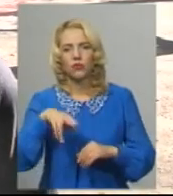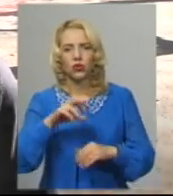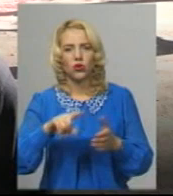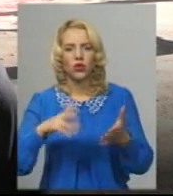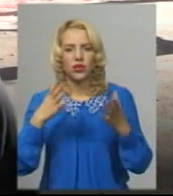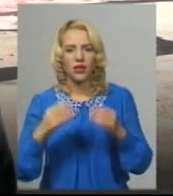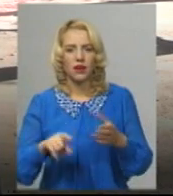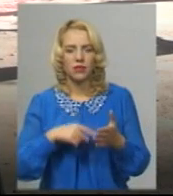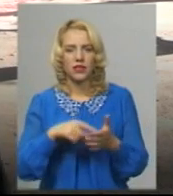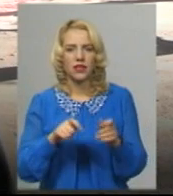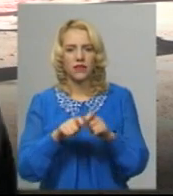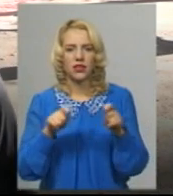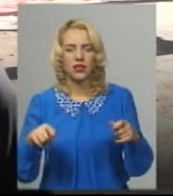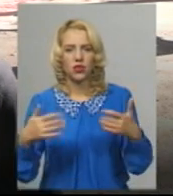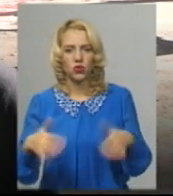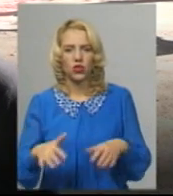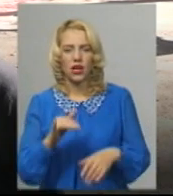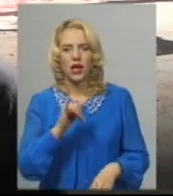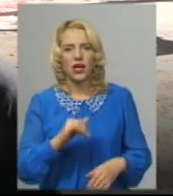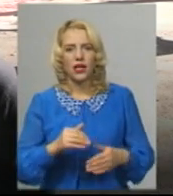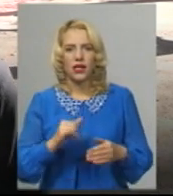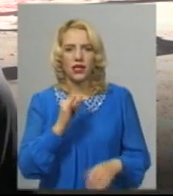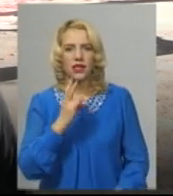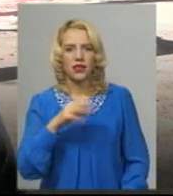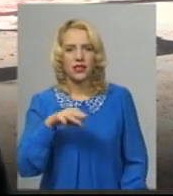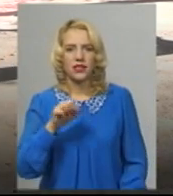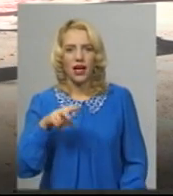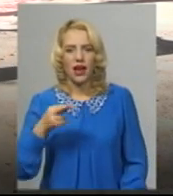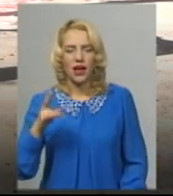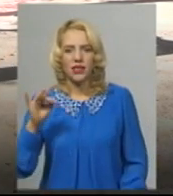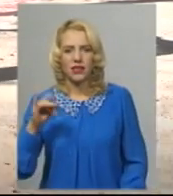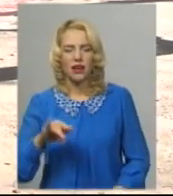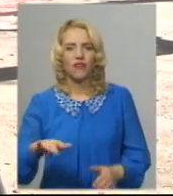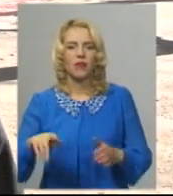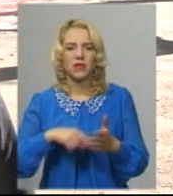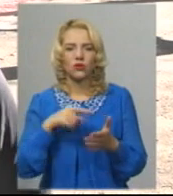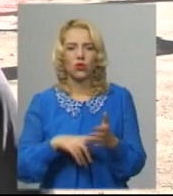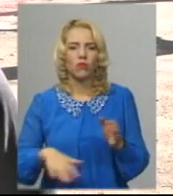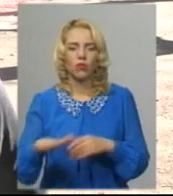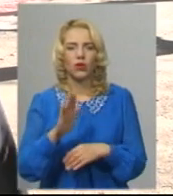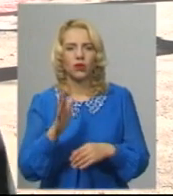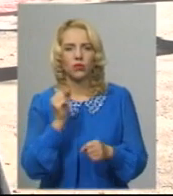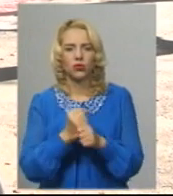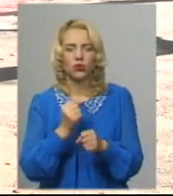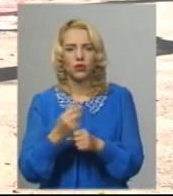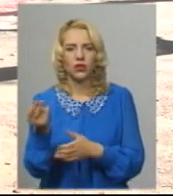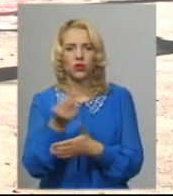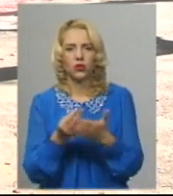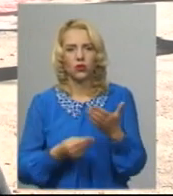міста відкрити вже інсталяції в міському просторі, які буде робити художник Антон